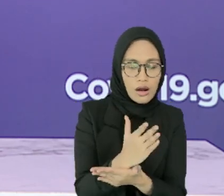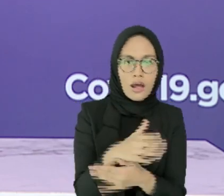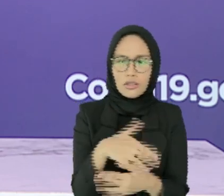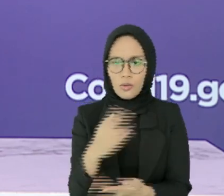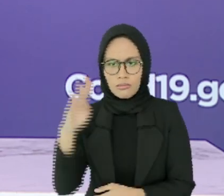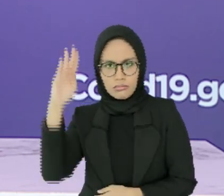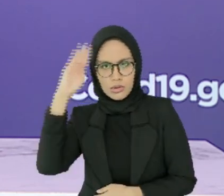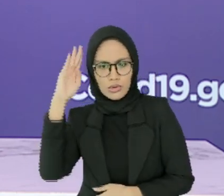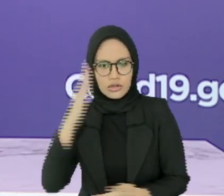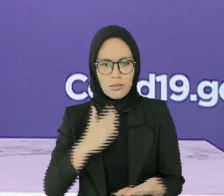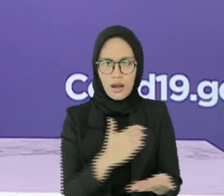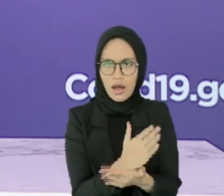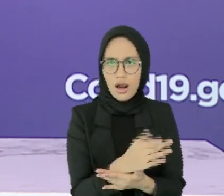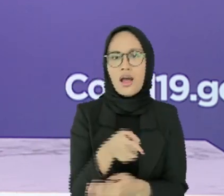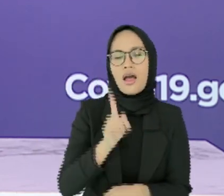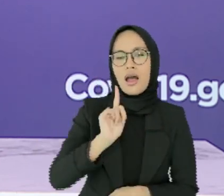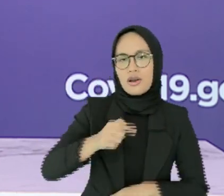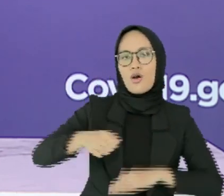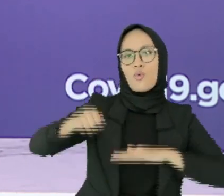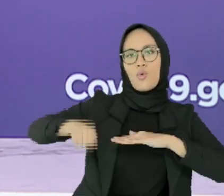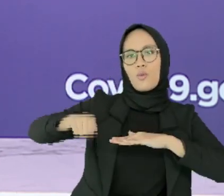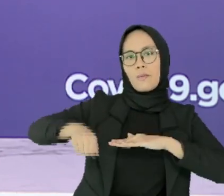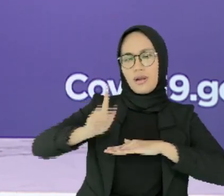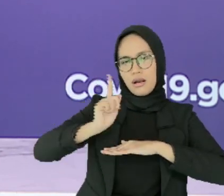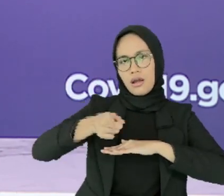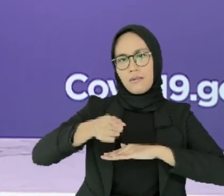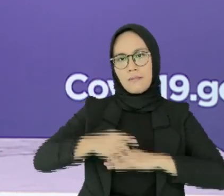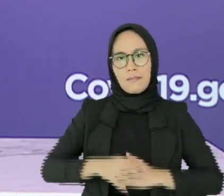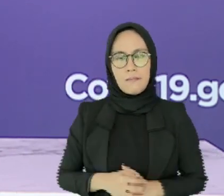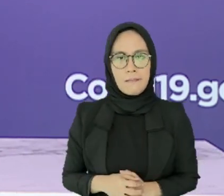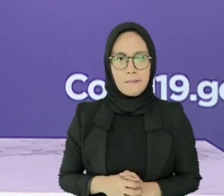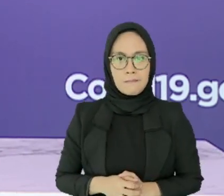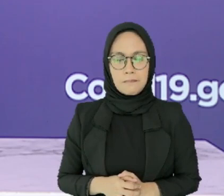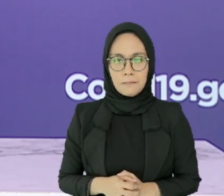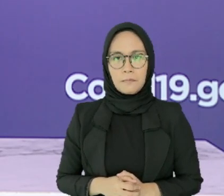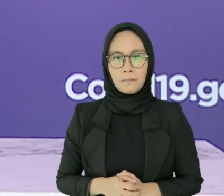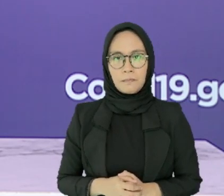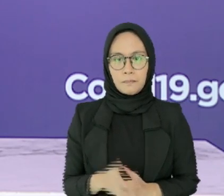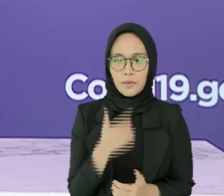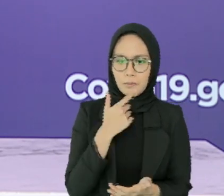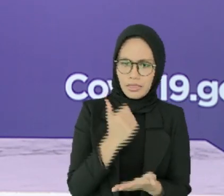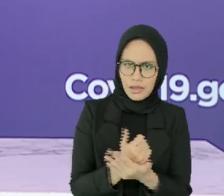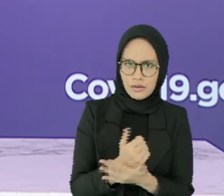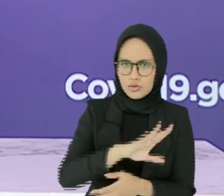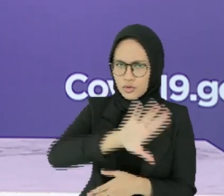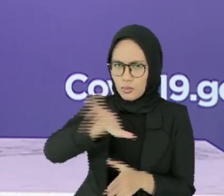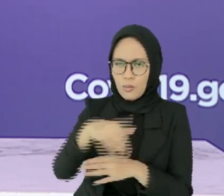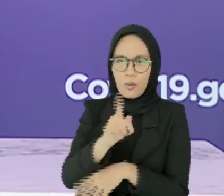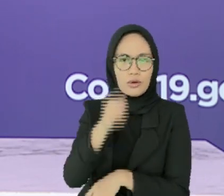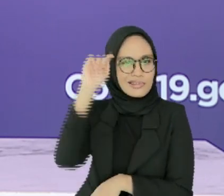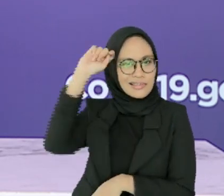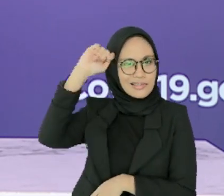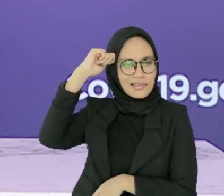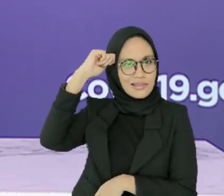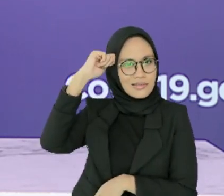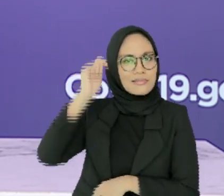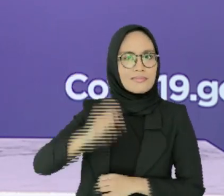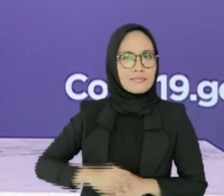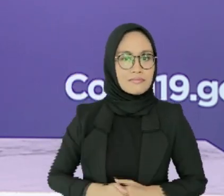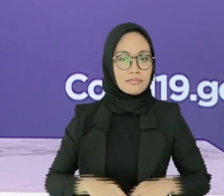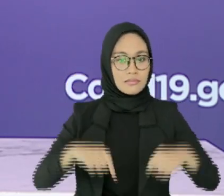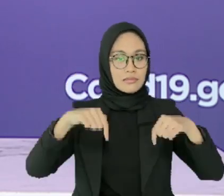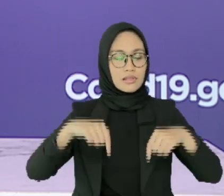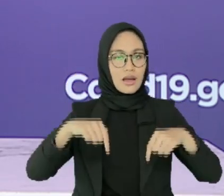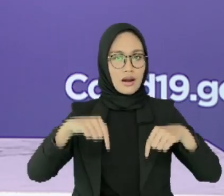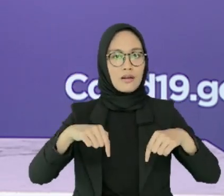petugas di lapangan akan diberikan sanksi tegas Hai penting untuk diingat bahwa meskipun saat ini